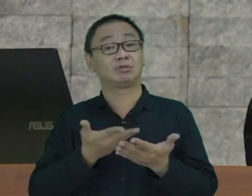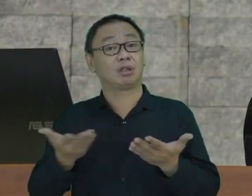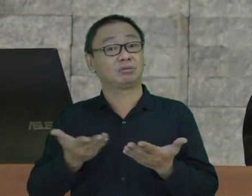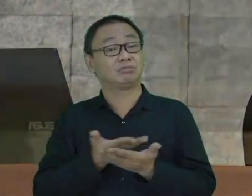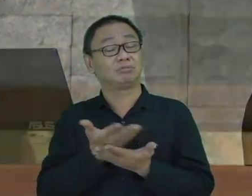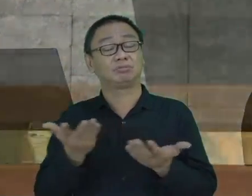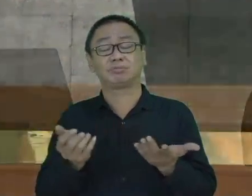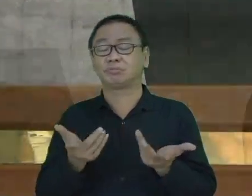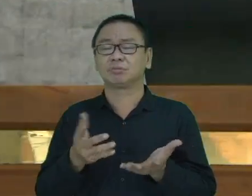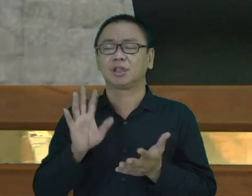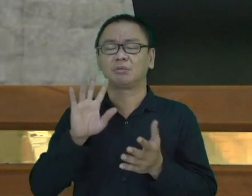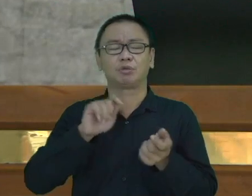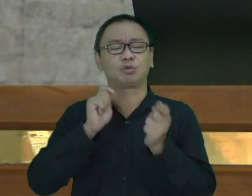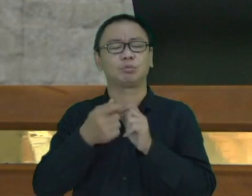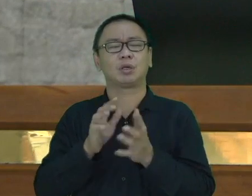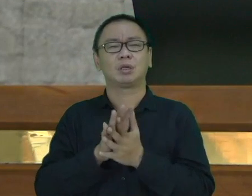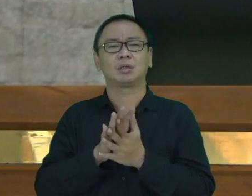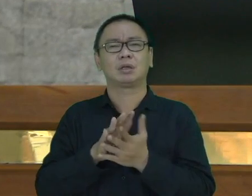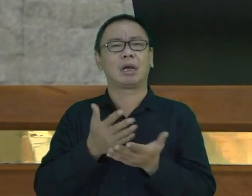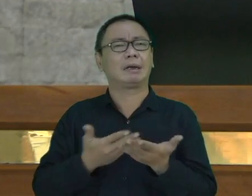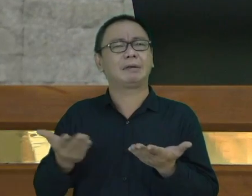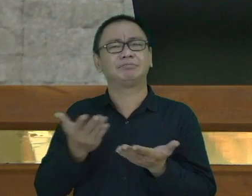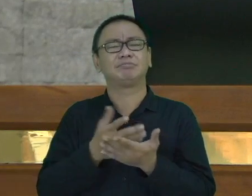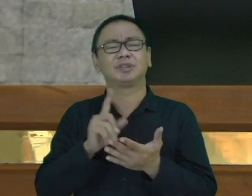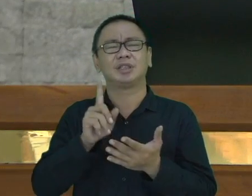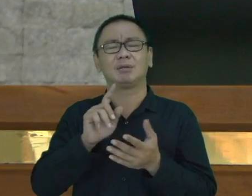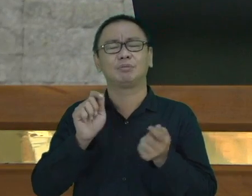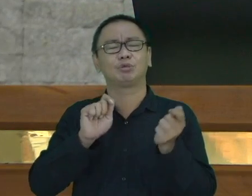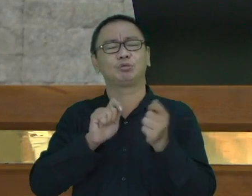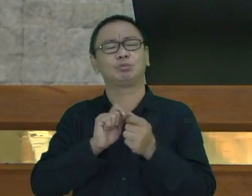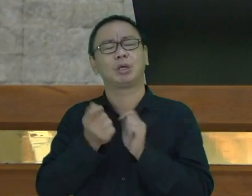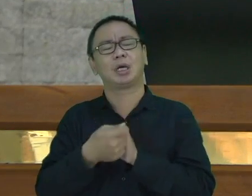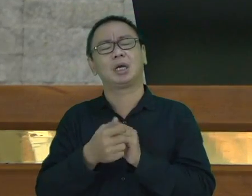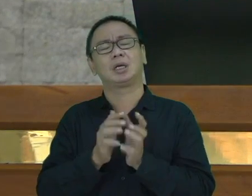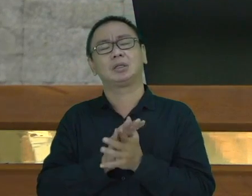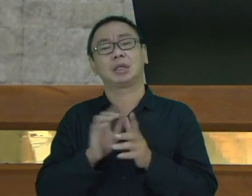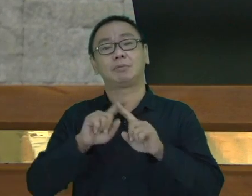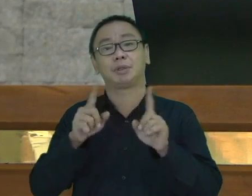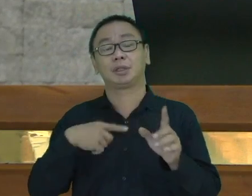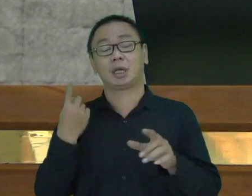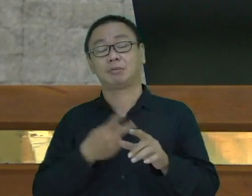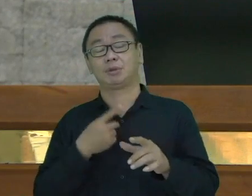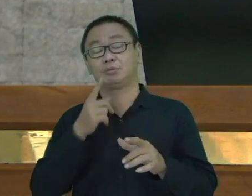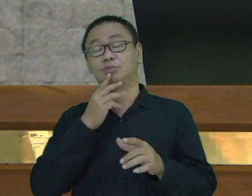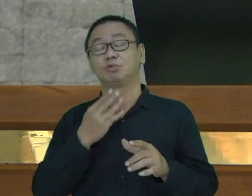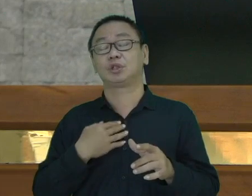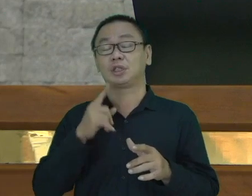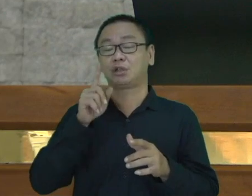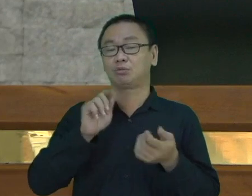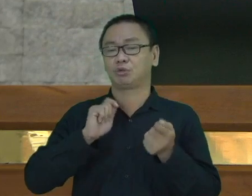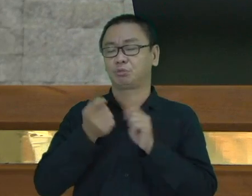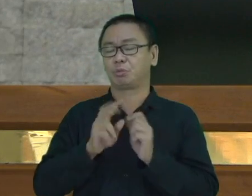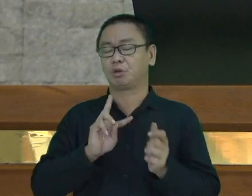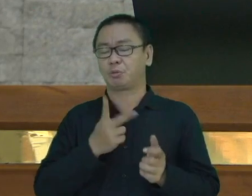tidak berubah, keadaan juga mungkin tidak berubah. Tetapi kami memiliki satu perubahan di dalam hati dan pikiran